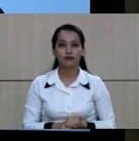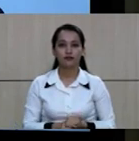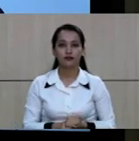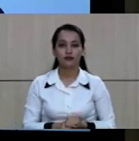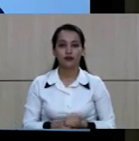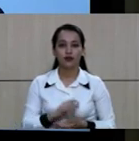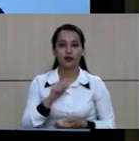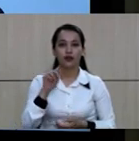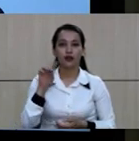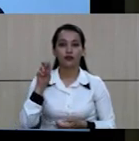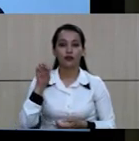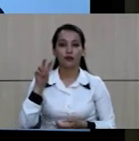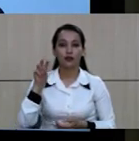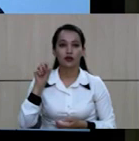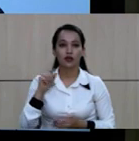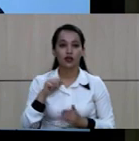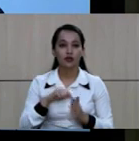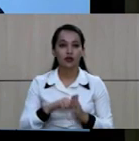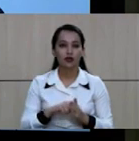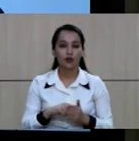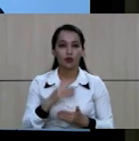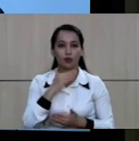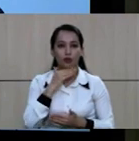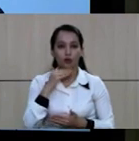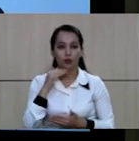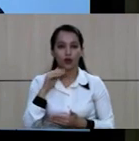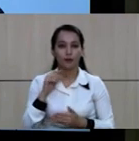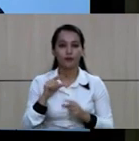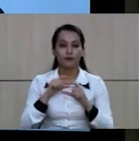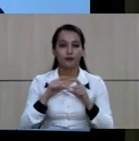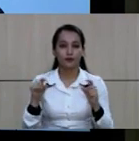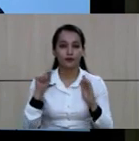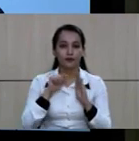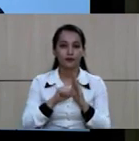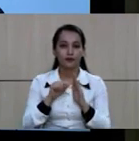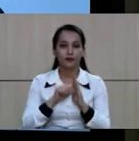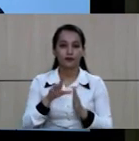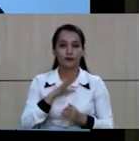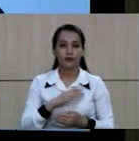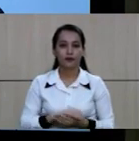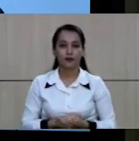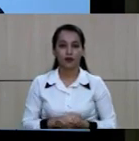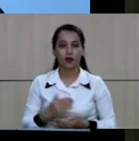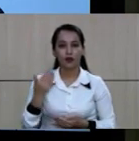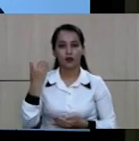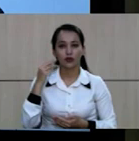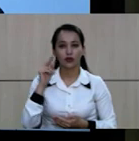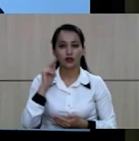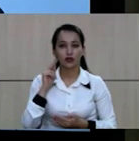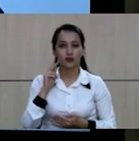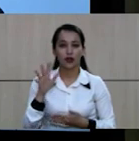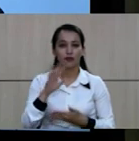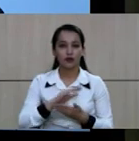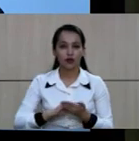Зарбул масалда бир неча қолиплувчи масаллар келади, азиз ўқувчилар. Сиз буни ўтгансиз, лекин